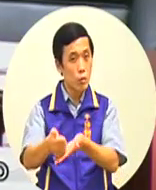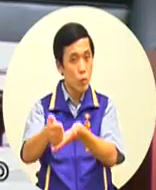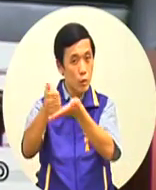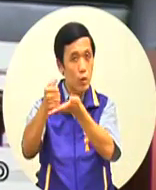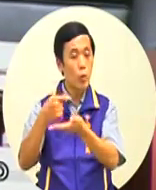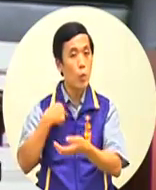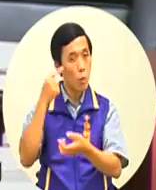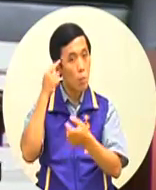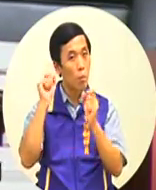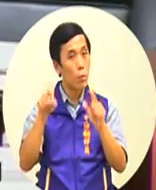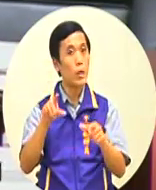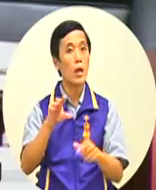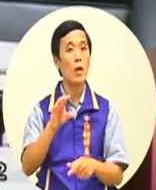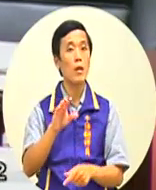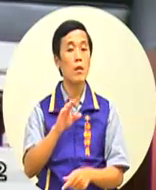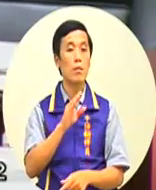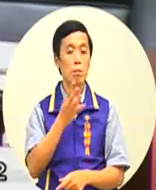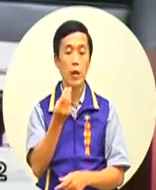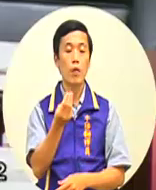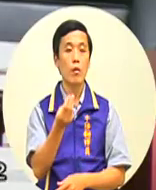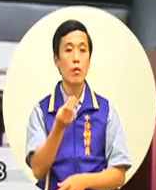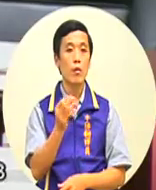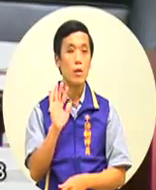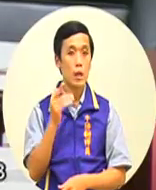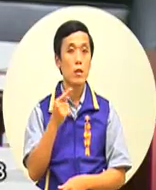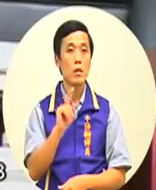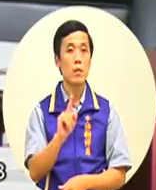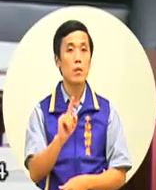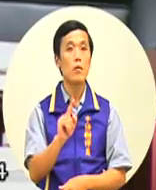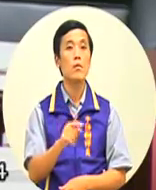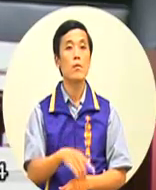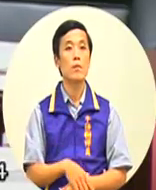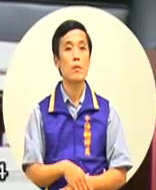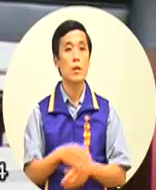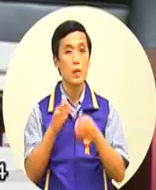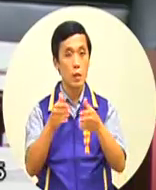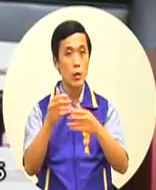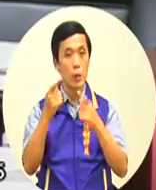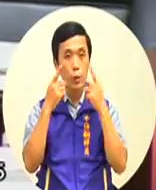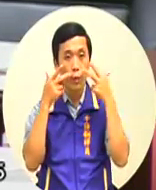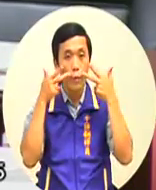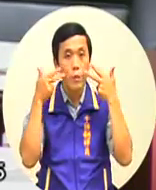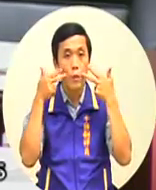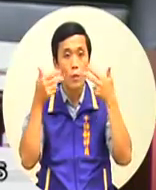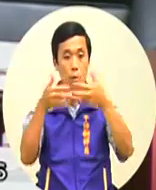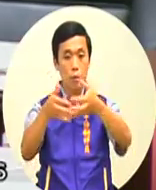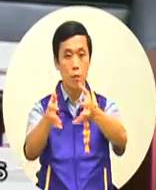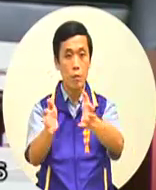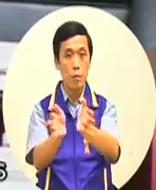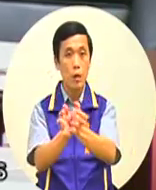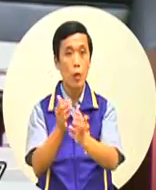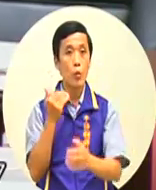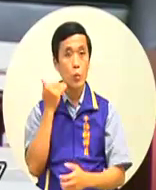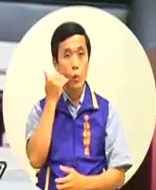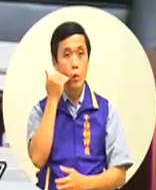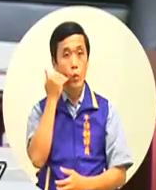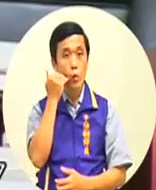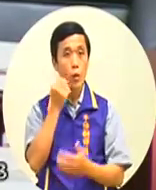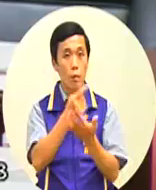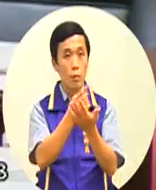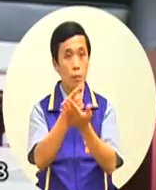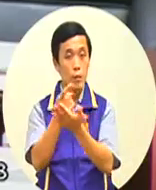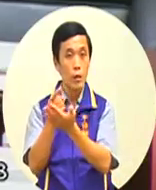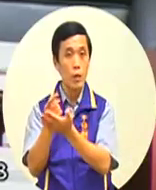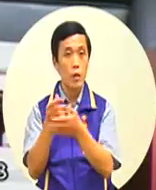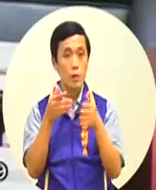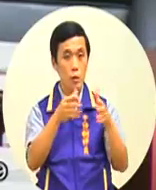见但是也可以说因为对原乡我们大家可以爱护